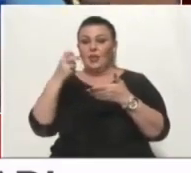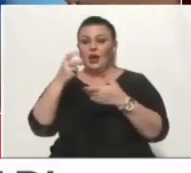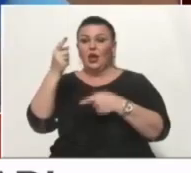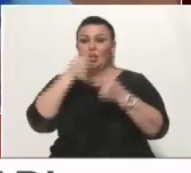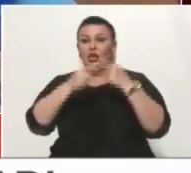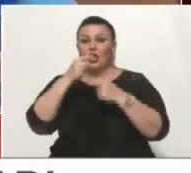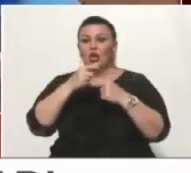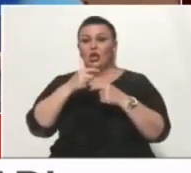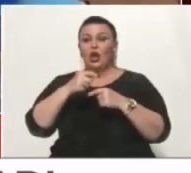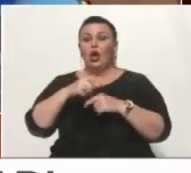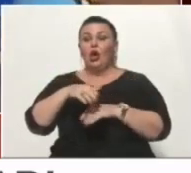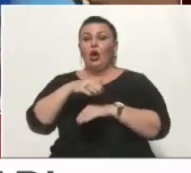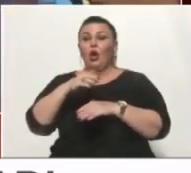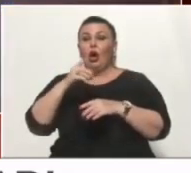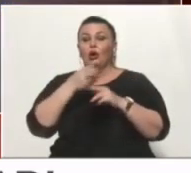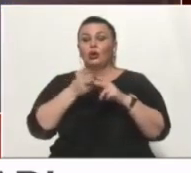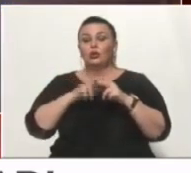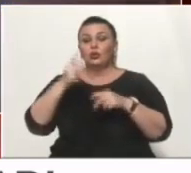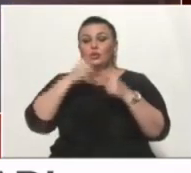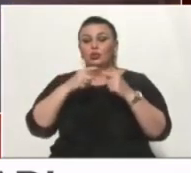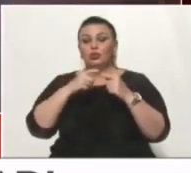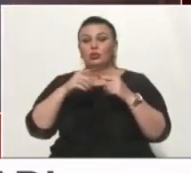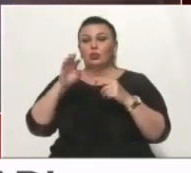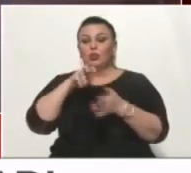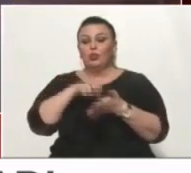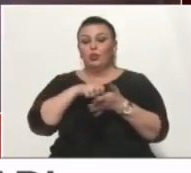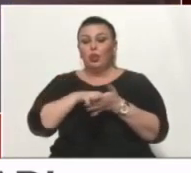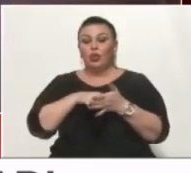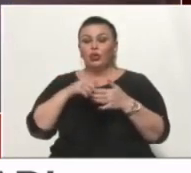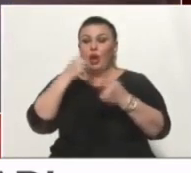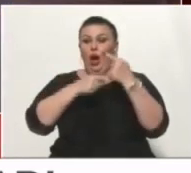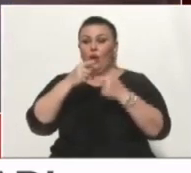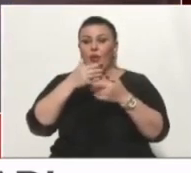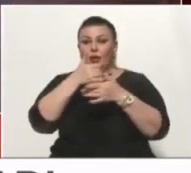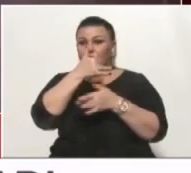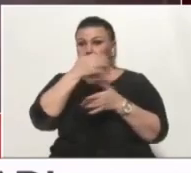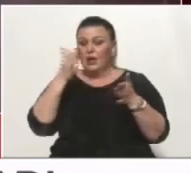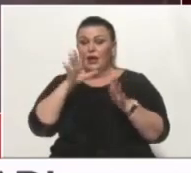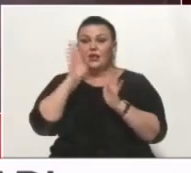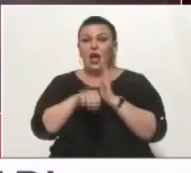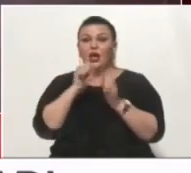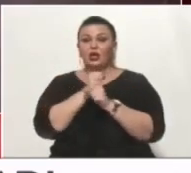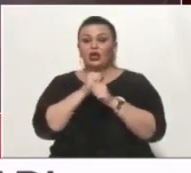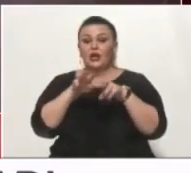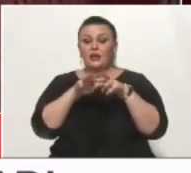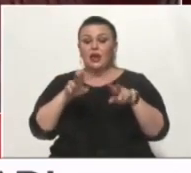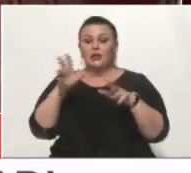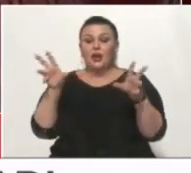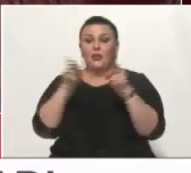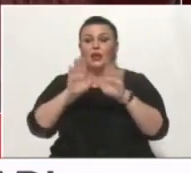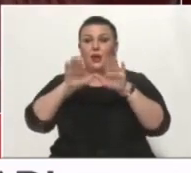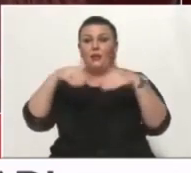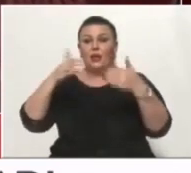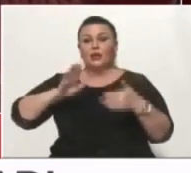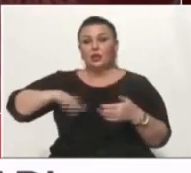dönüş adresləri olmadığına görə Niderlandın Poçt İdarəsi, PostNL və Daxili İşlər Nazirliyi birgə